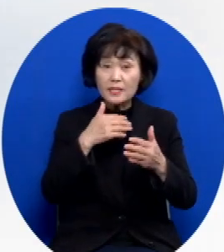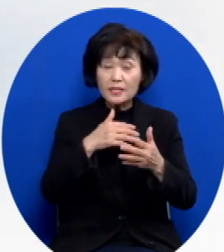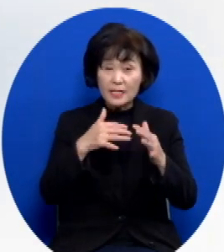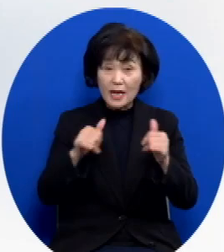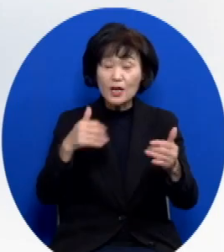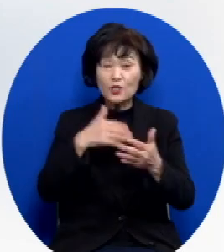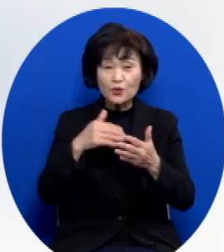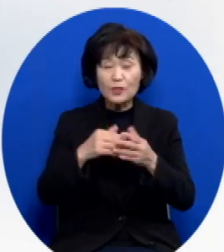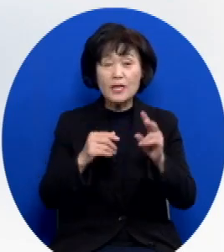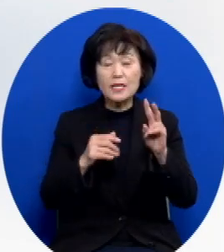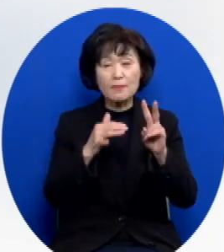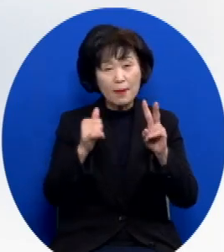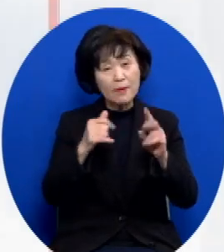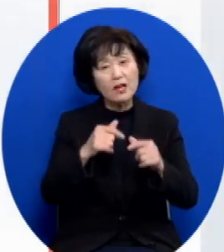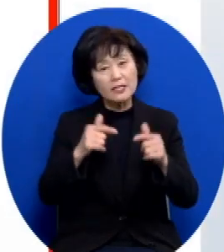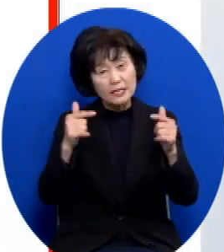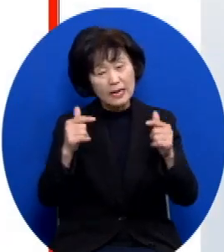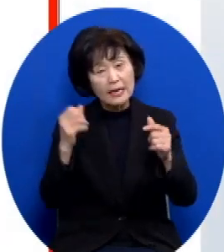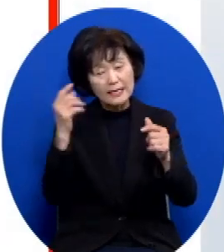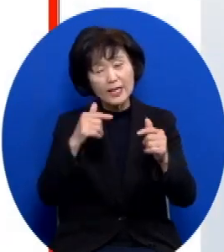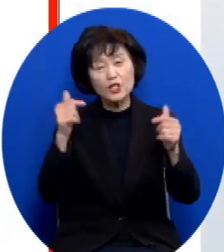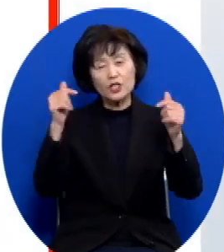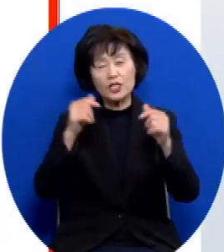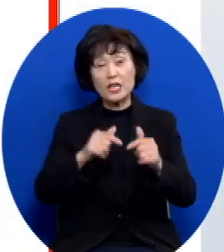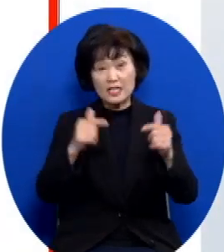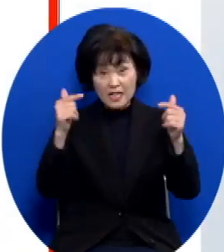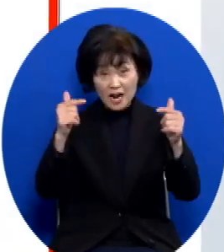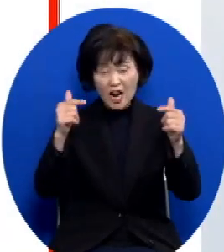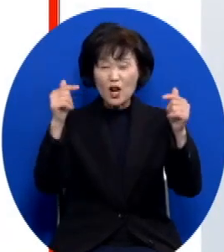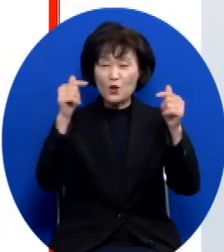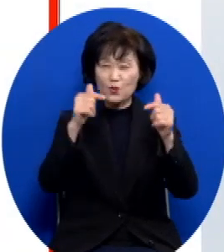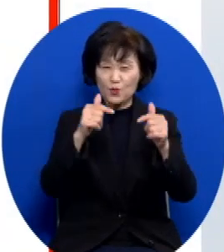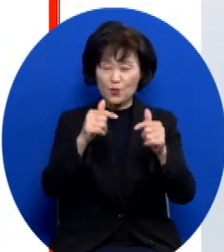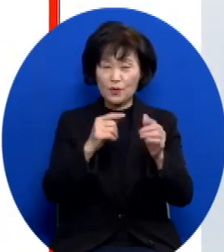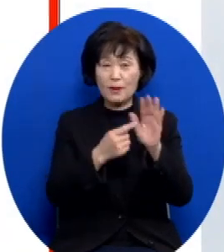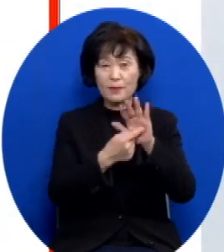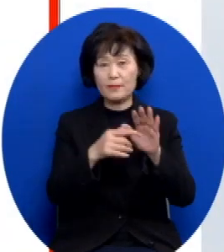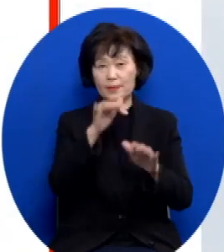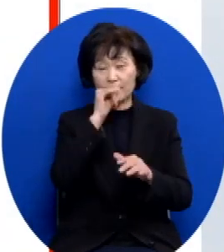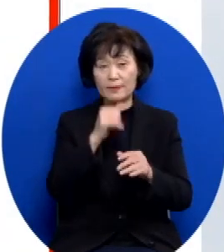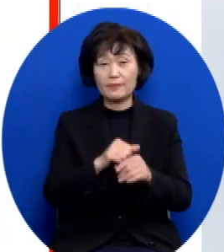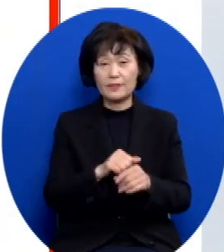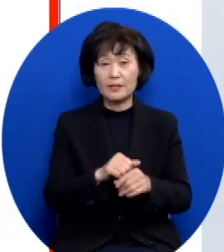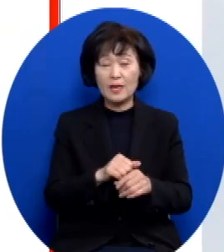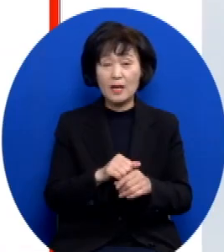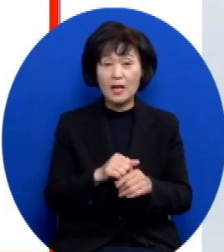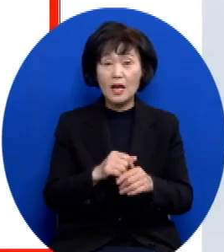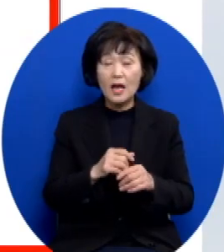32만 명 증가해 증가폭이 다시 축소된 것으로 나타났습니다. 노동부는